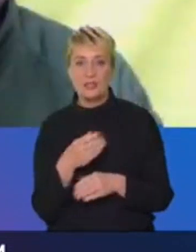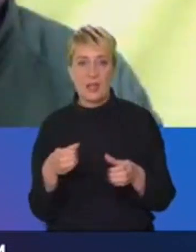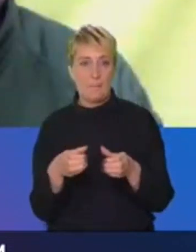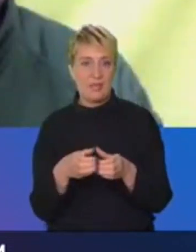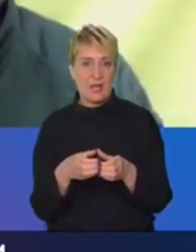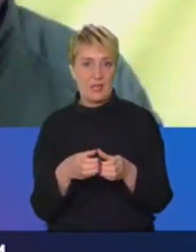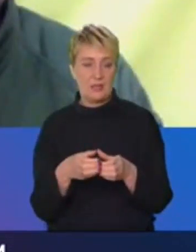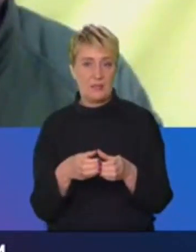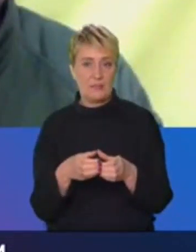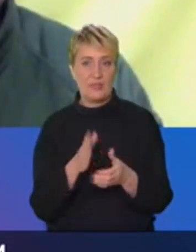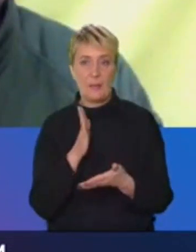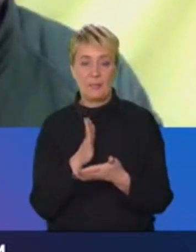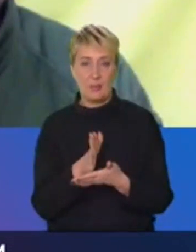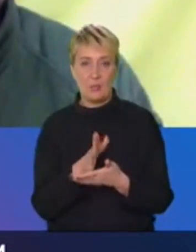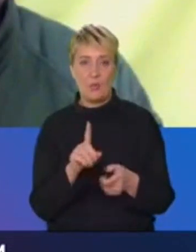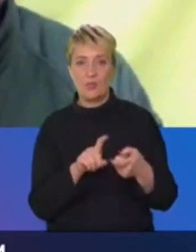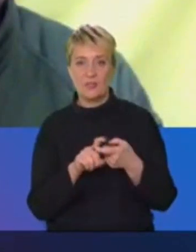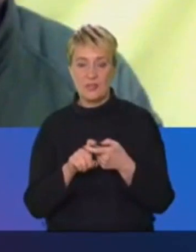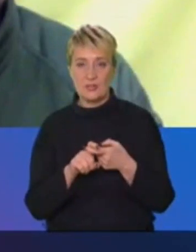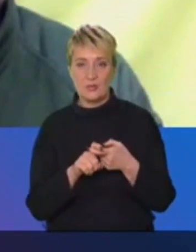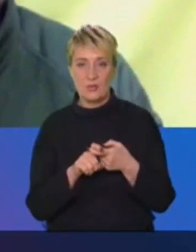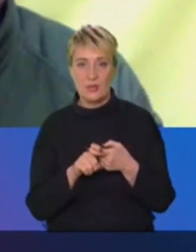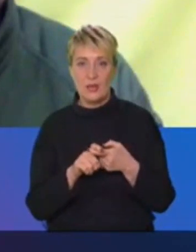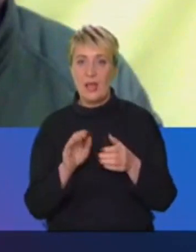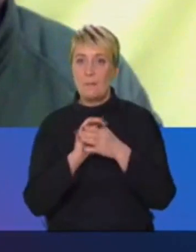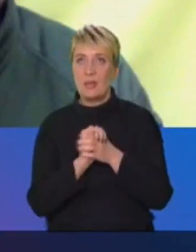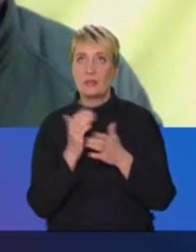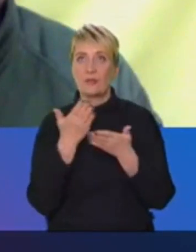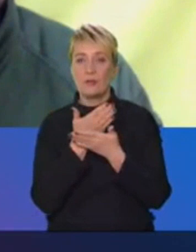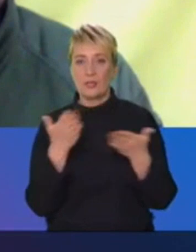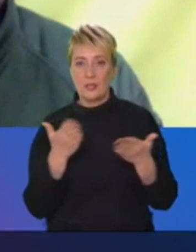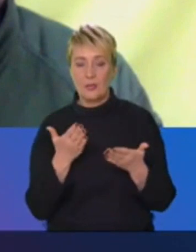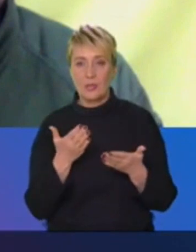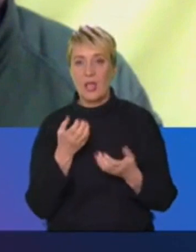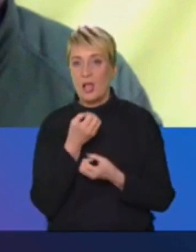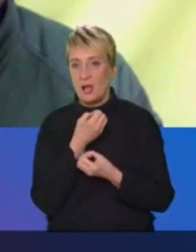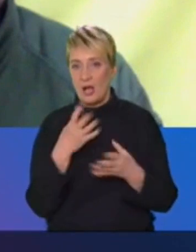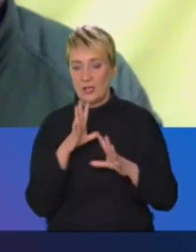був з нами на прямому зв'язку. Мирного вам неба сьогодні і гарної ночі.